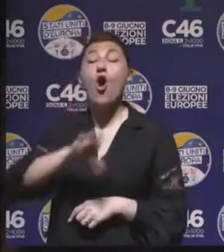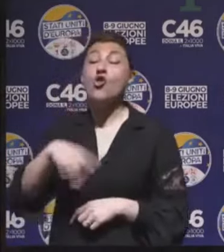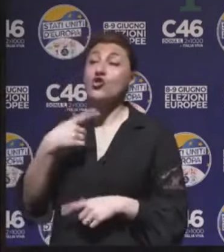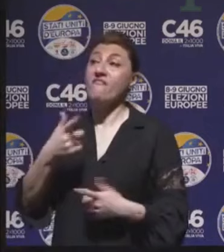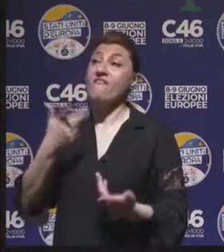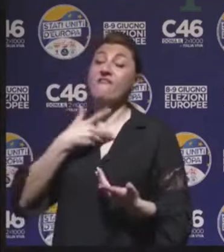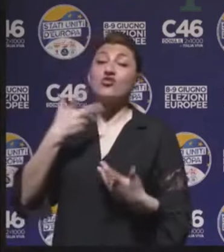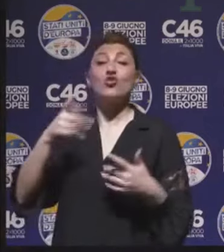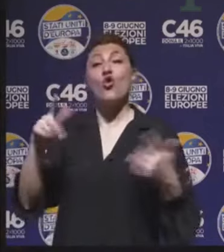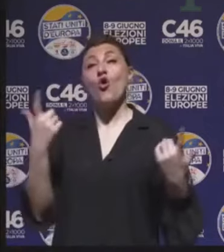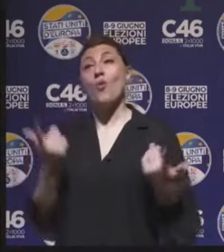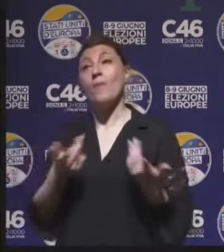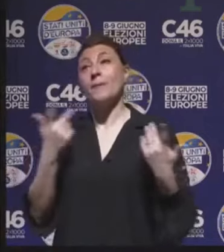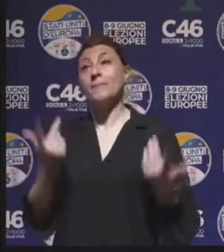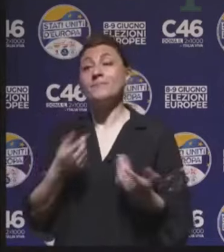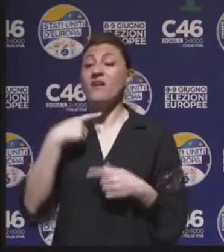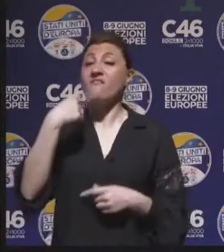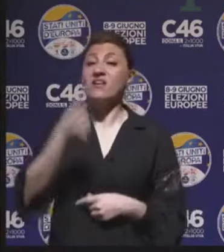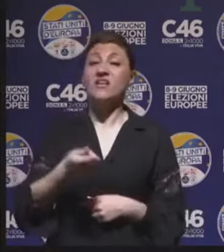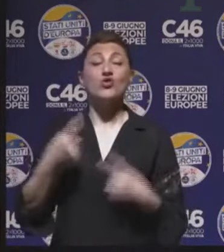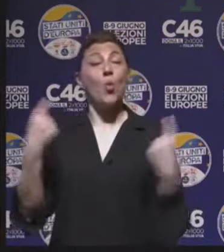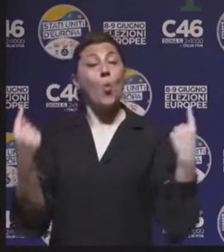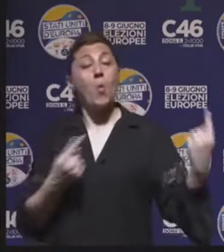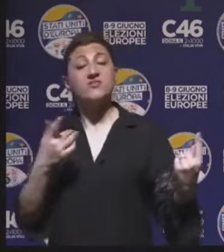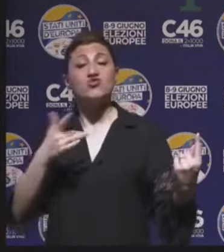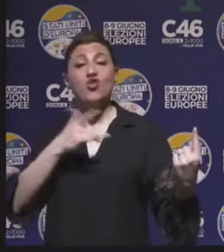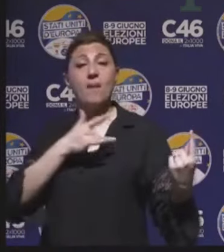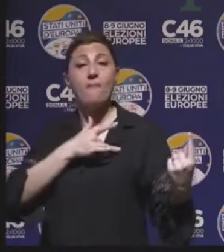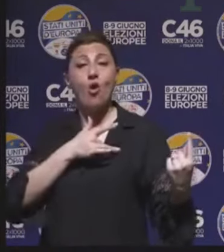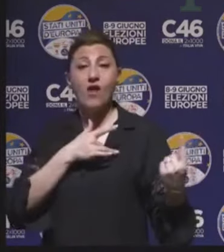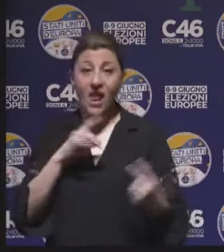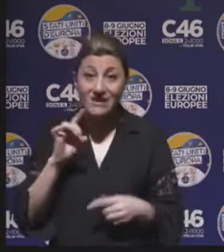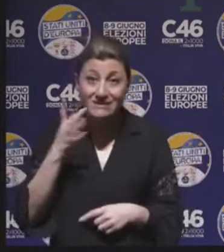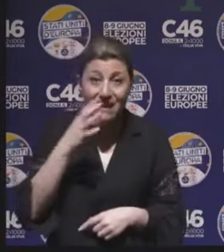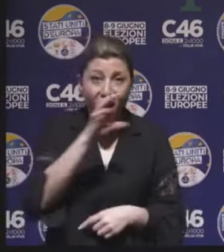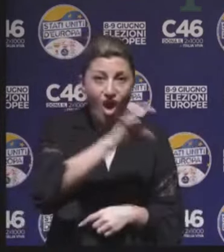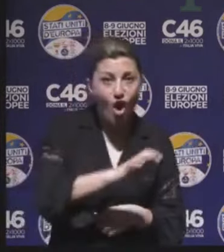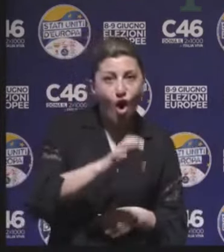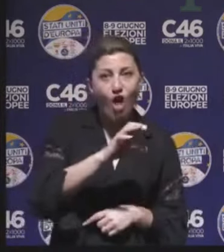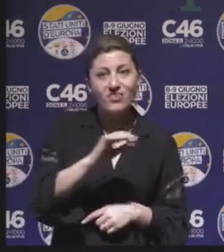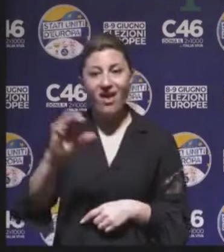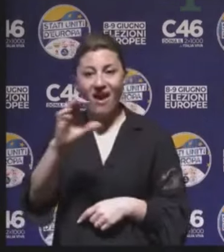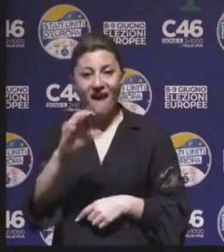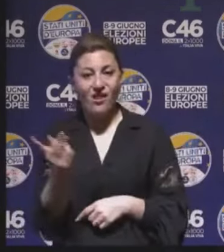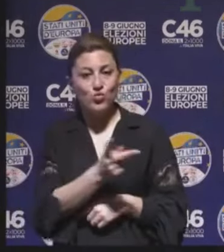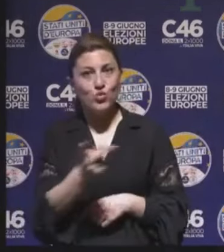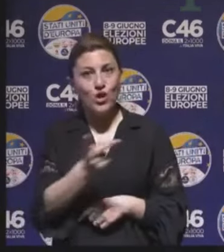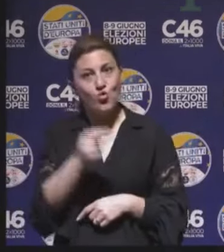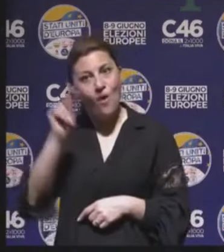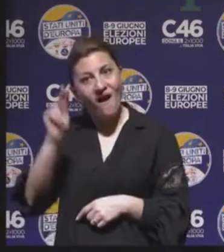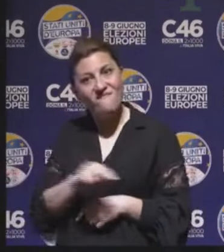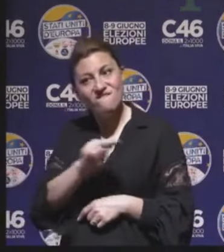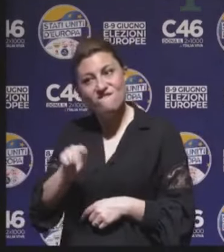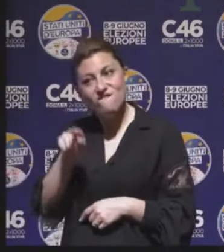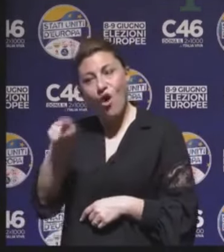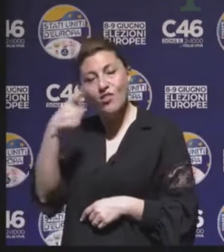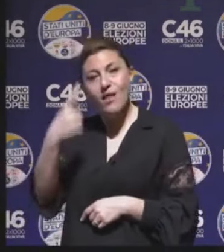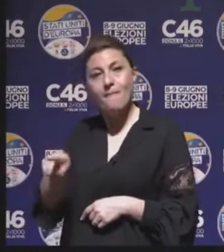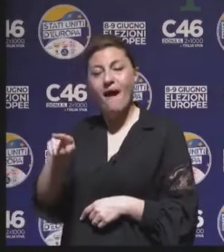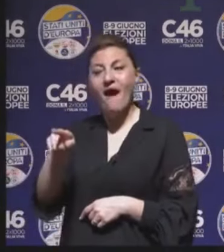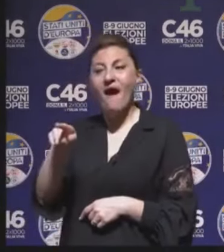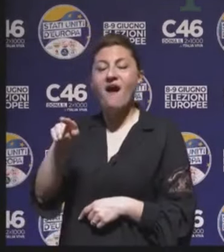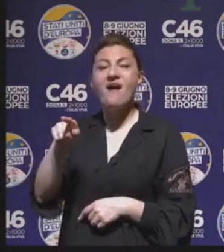morale questione morale Se Conte e Calenda avessero votato per la sfiducia al presidente